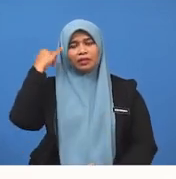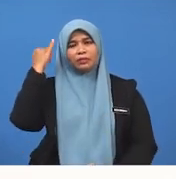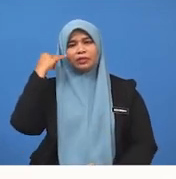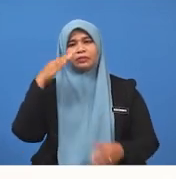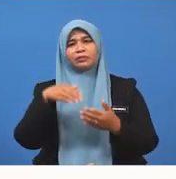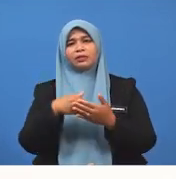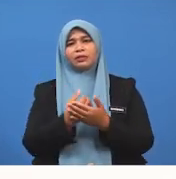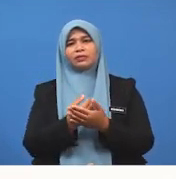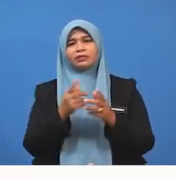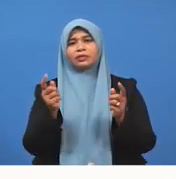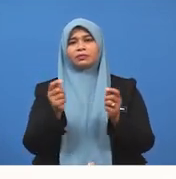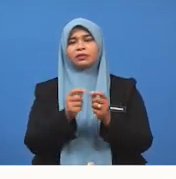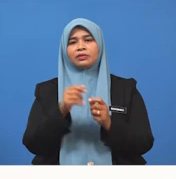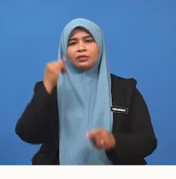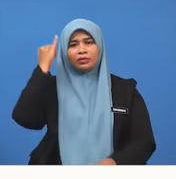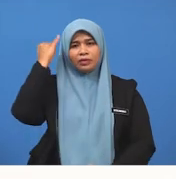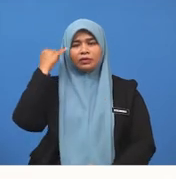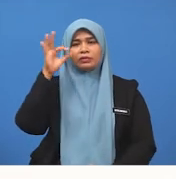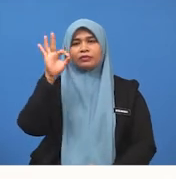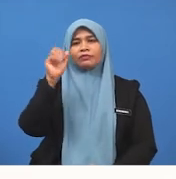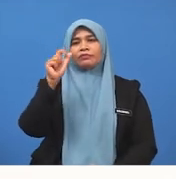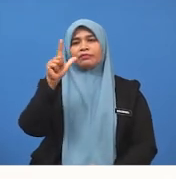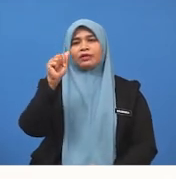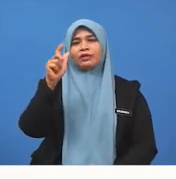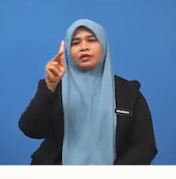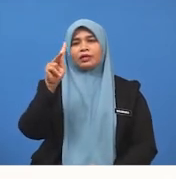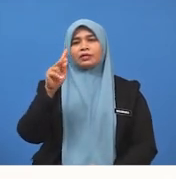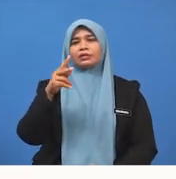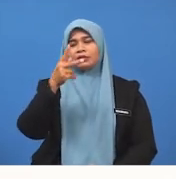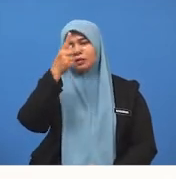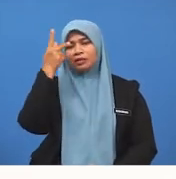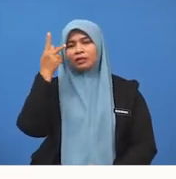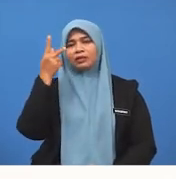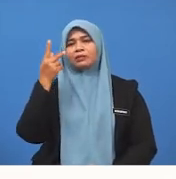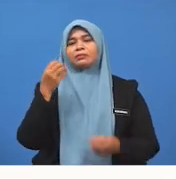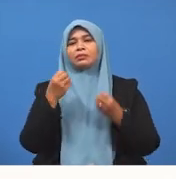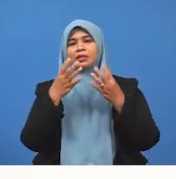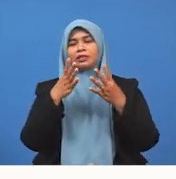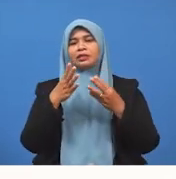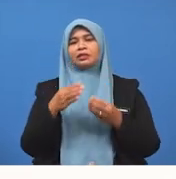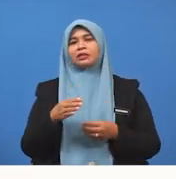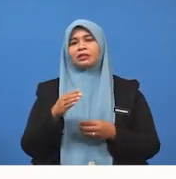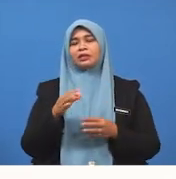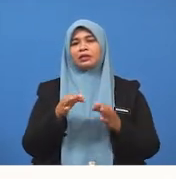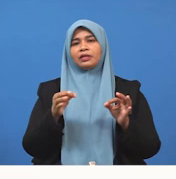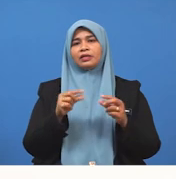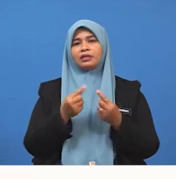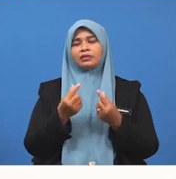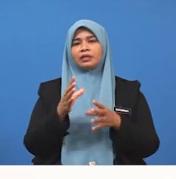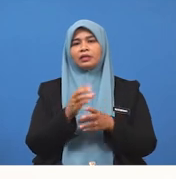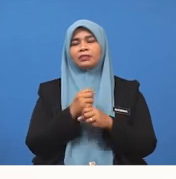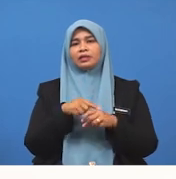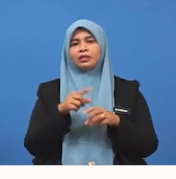baru seperti ilmu Falak karena banyak tuntutan ayat al-qur'an dapat